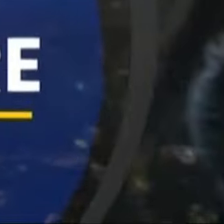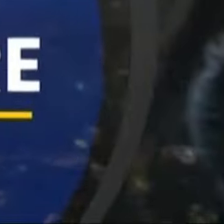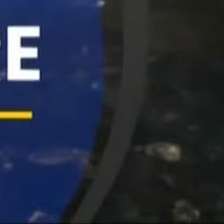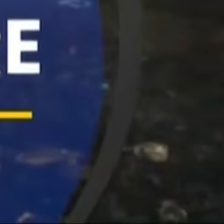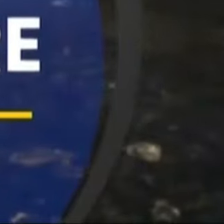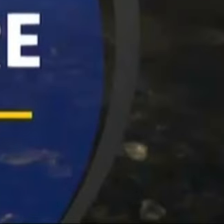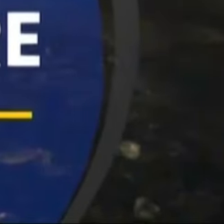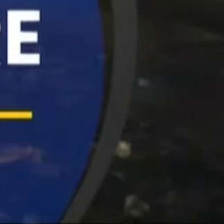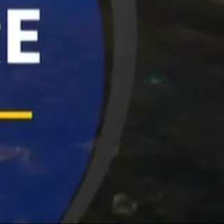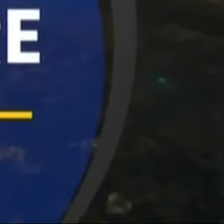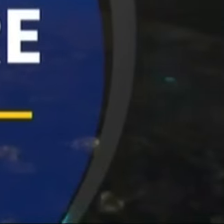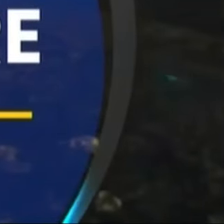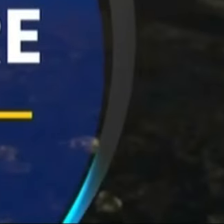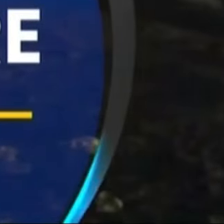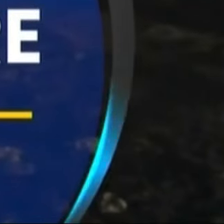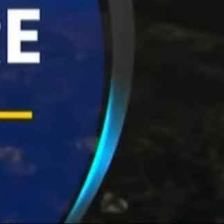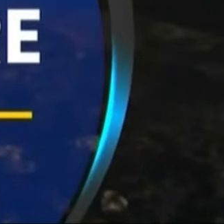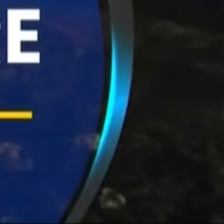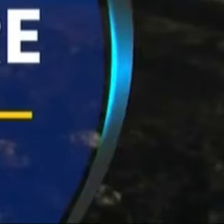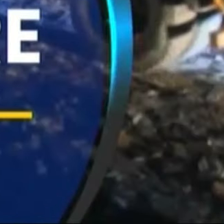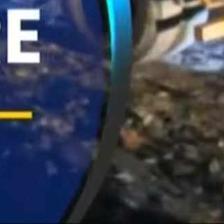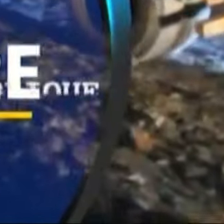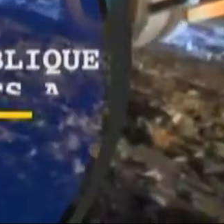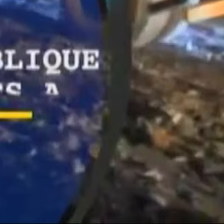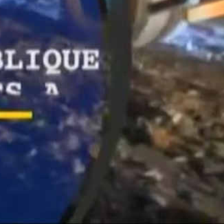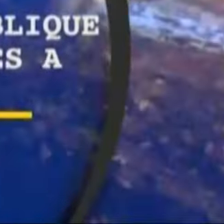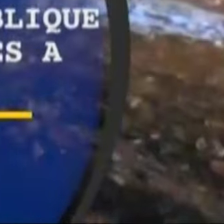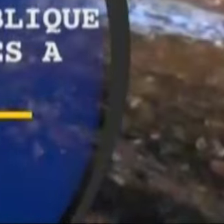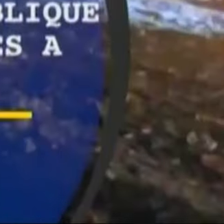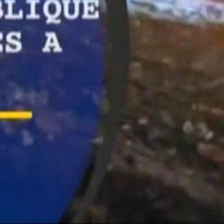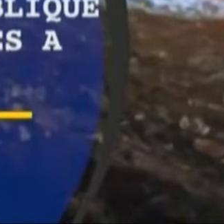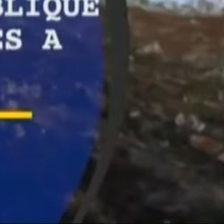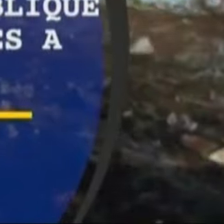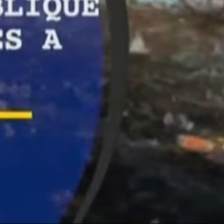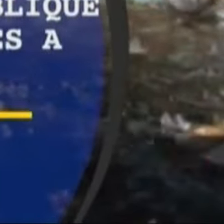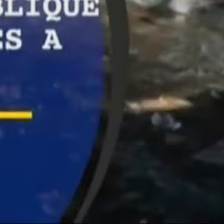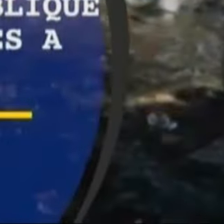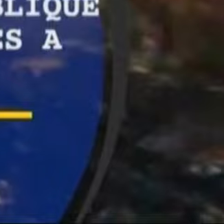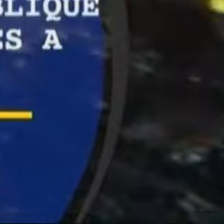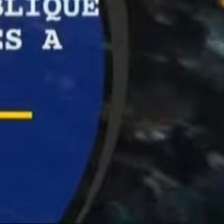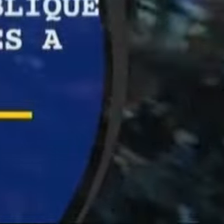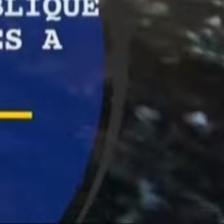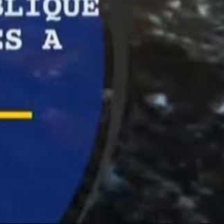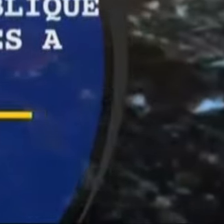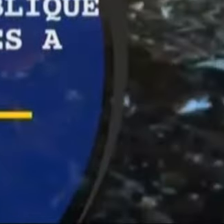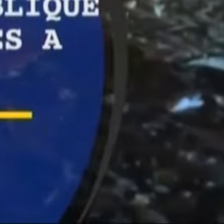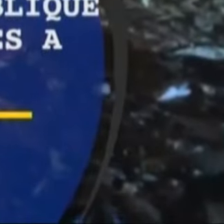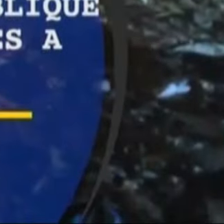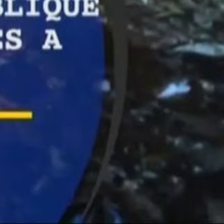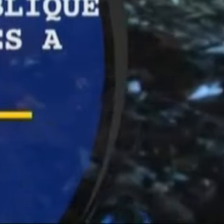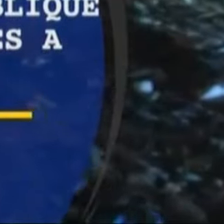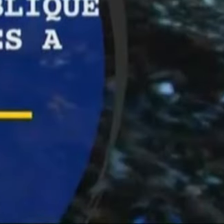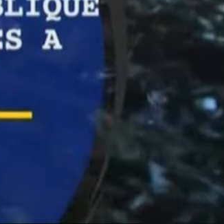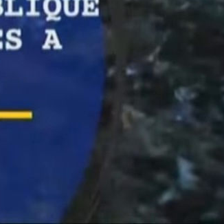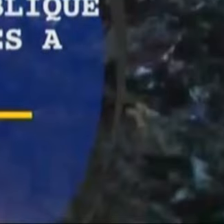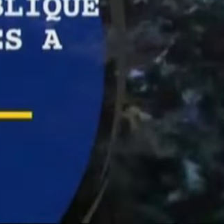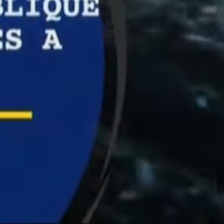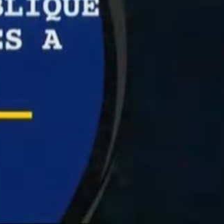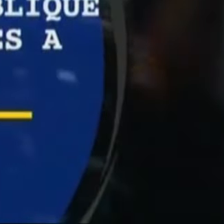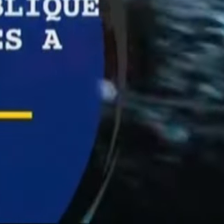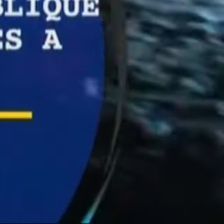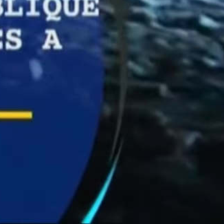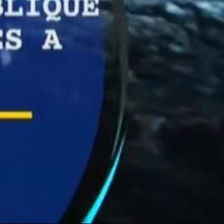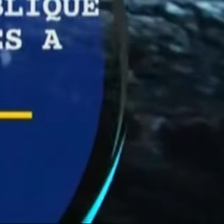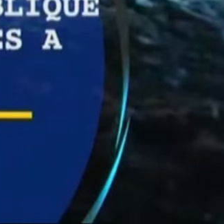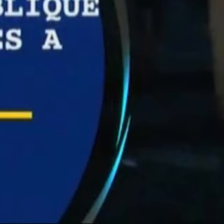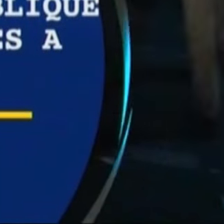serait l'une des causes des accidents. Le cas de la route bypass dans son tronçon compris entre rond-point Gaba et